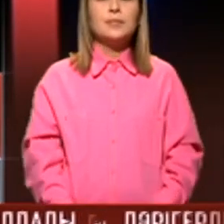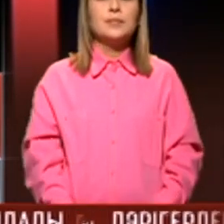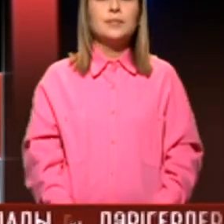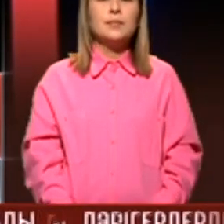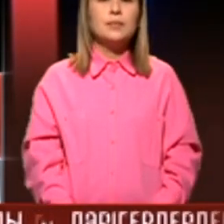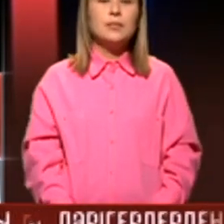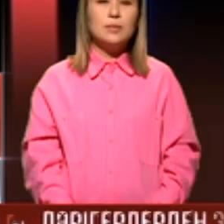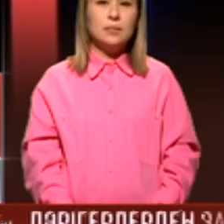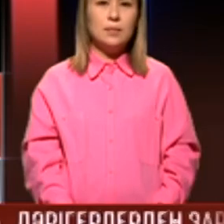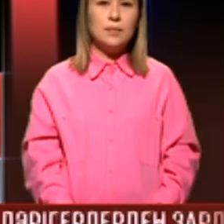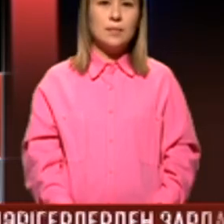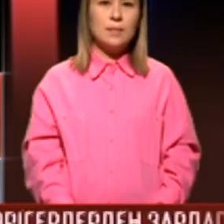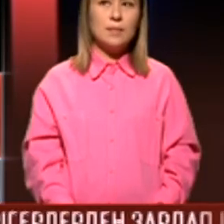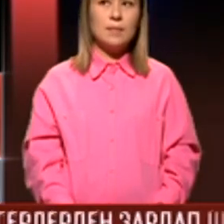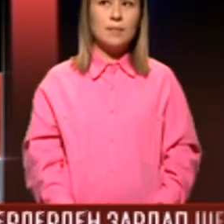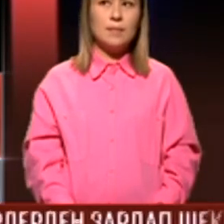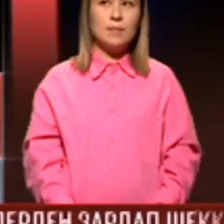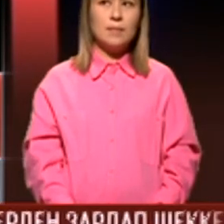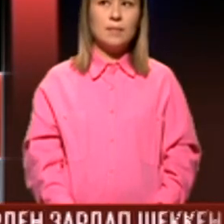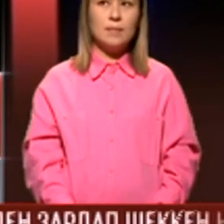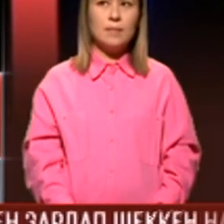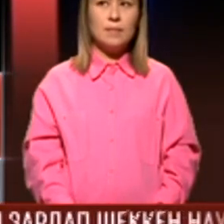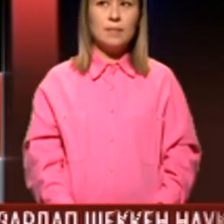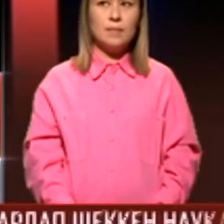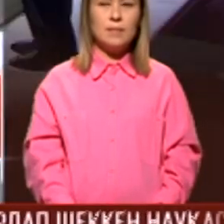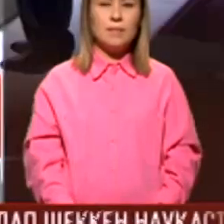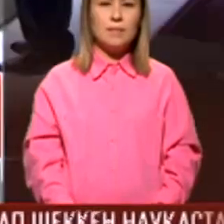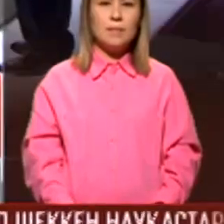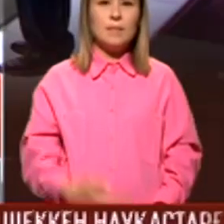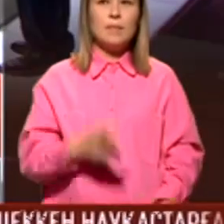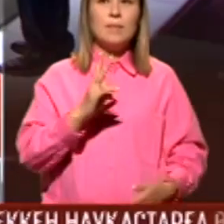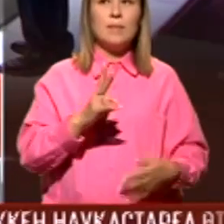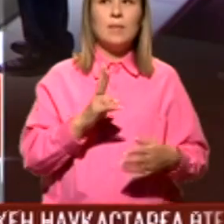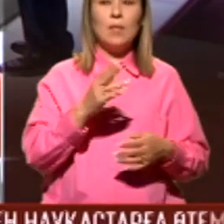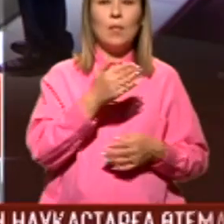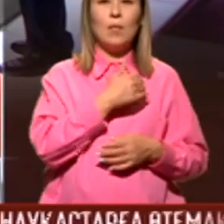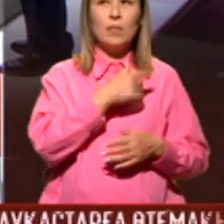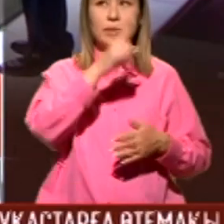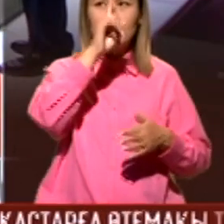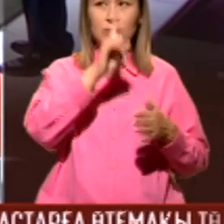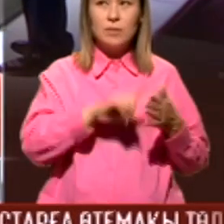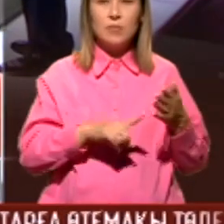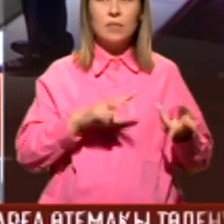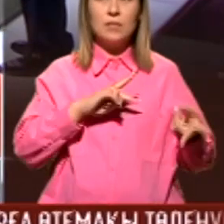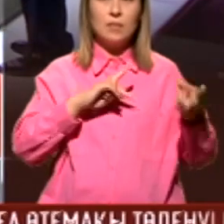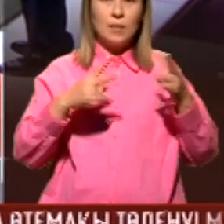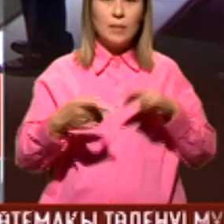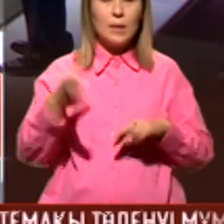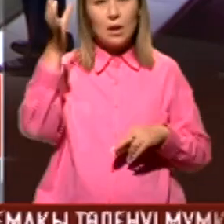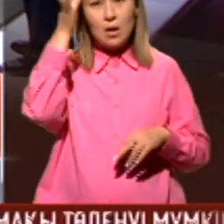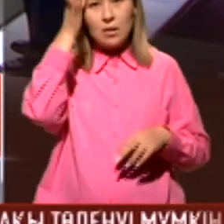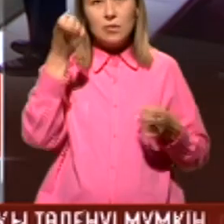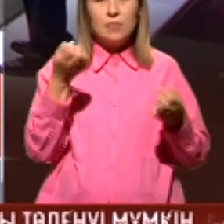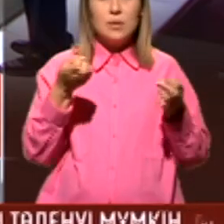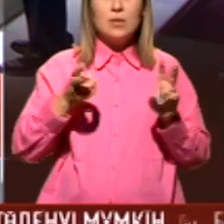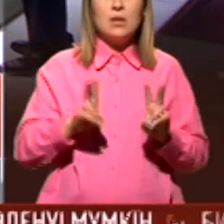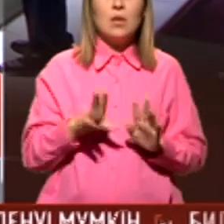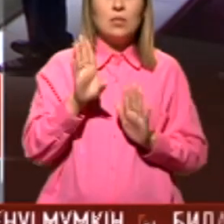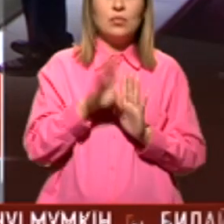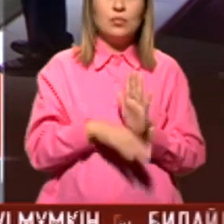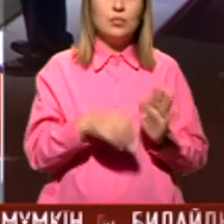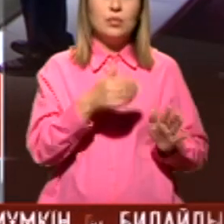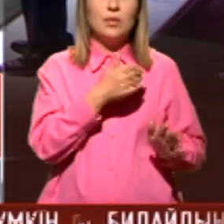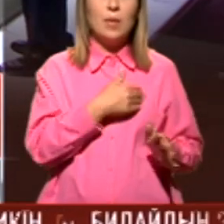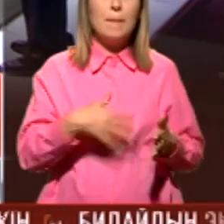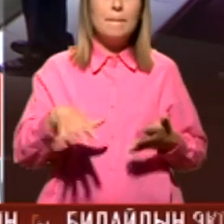бізге ниеті теріс. Орталық Азияны шығарыңыздаршы. Бізге ниеті теріс сарапшылар, ғалымдар бұны әдейі ушықтырғысы келеді.